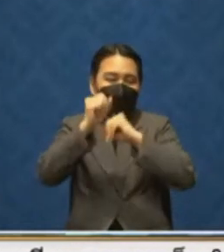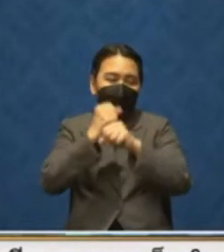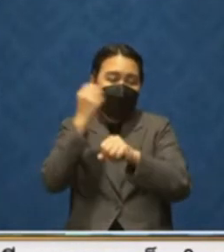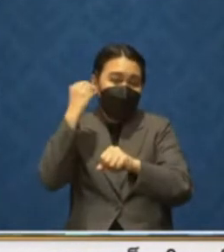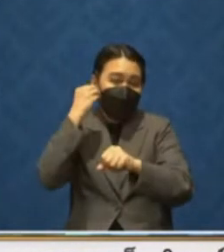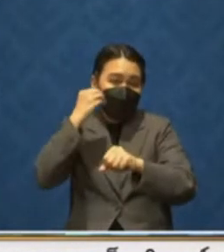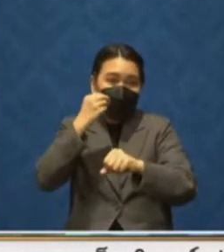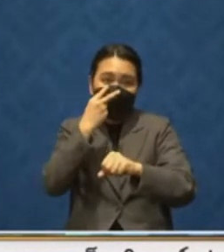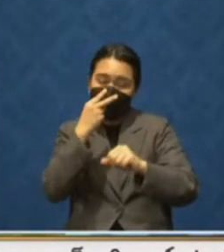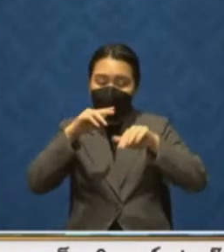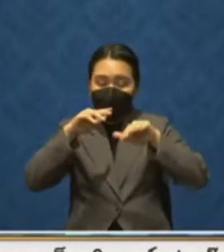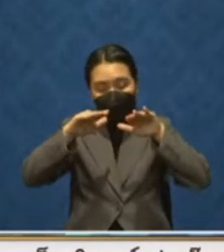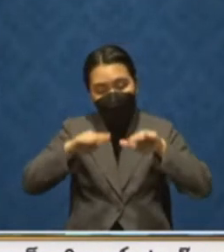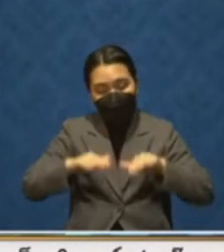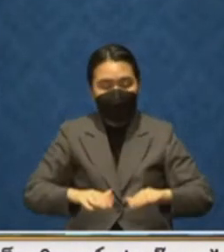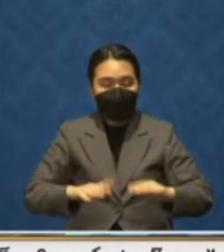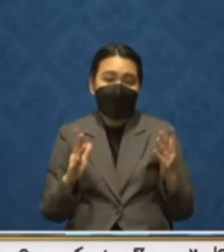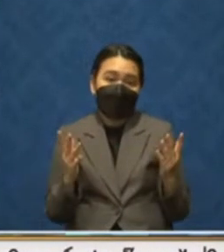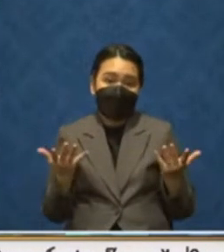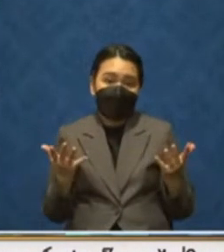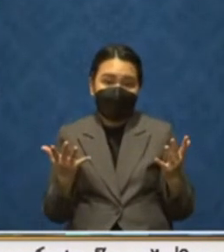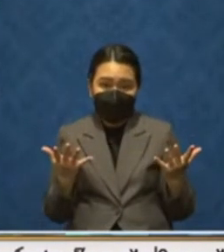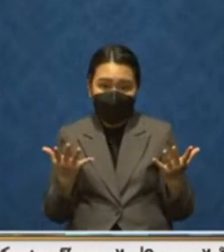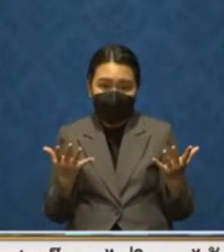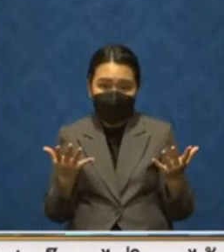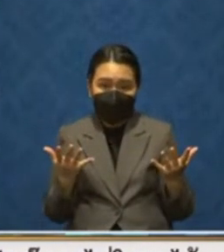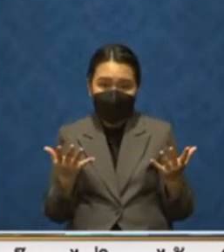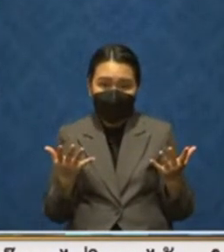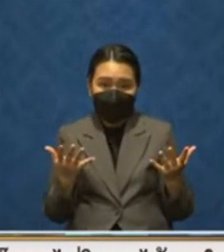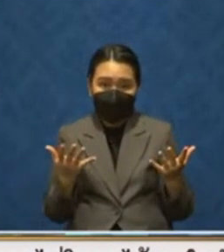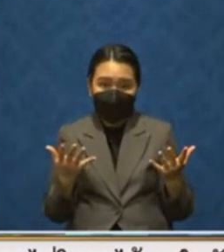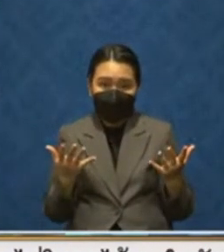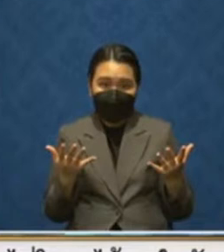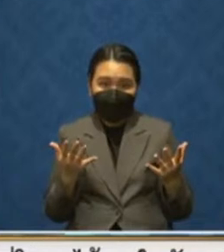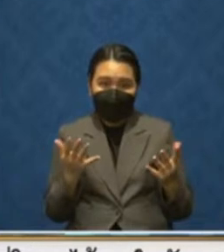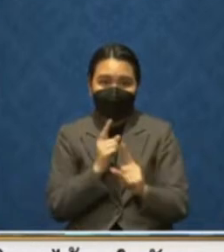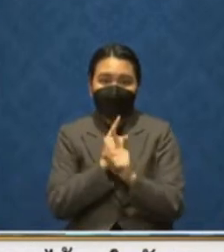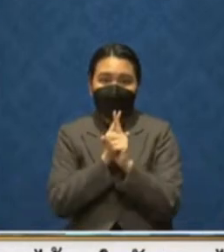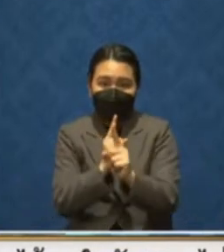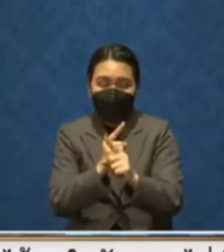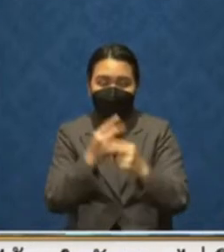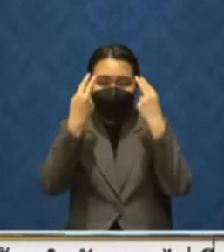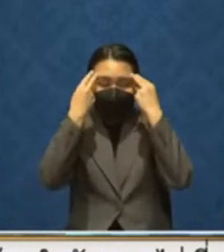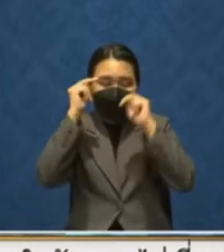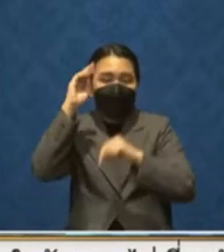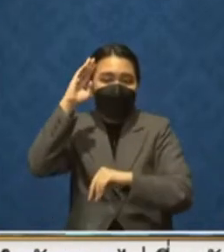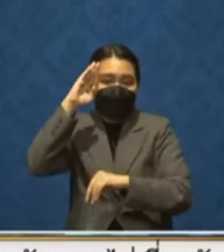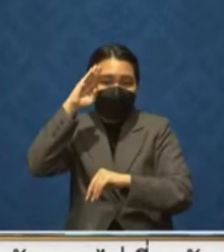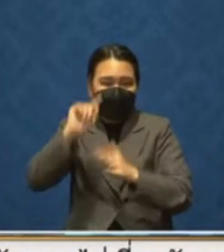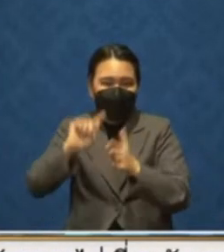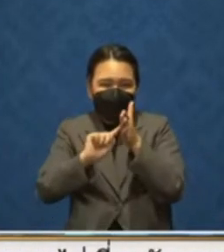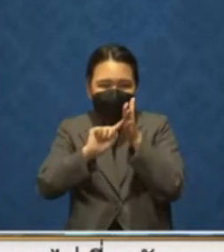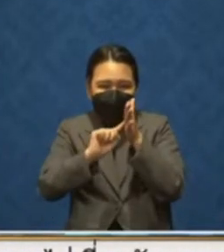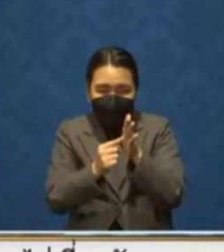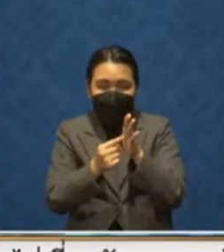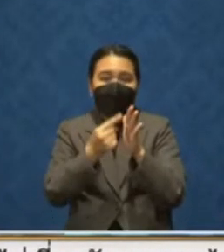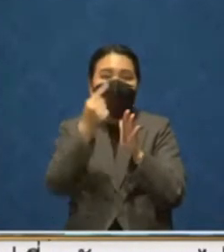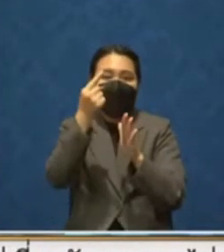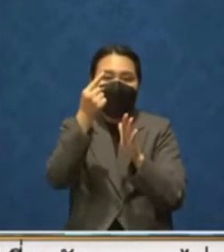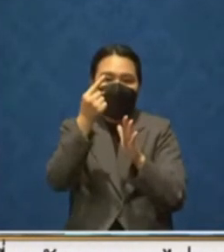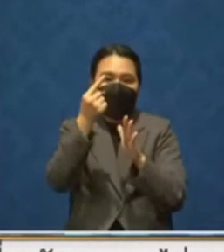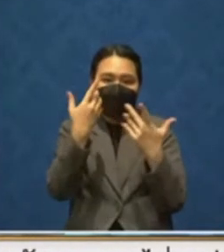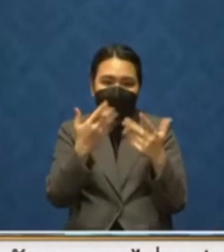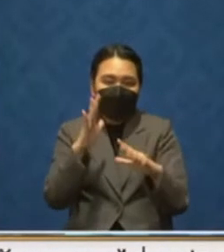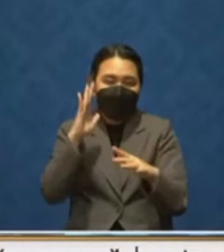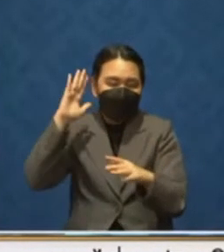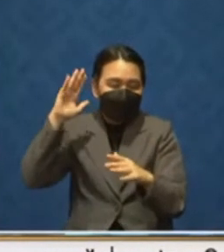ลงก็ขึ้นอยู่ช่วงที่คุณประยุทธ์ในน้ำตีปีแรกมาได้นะครับแต่ต่อ